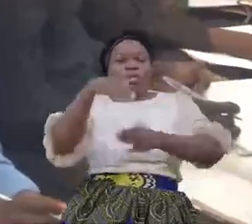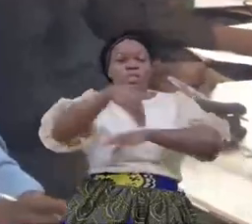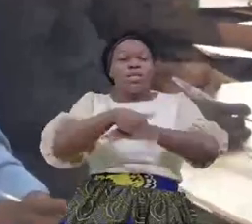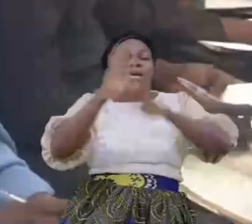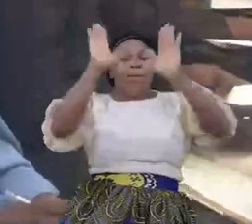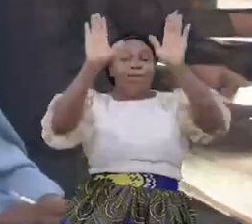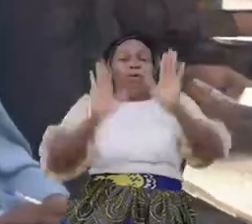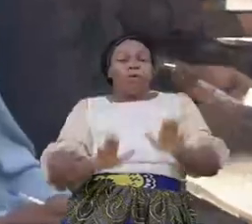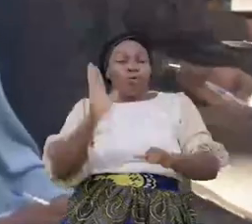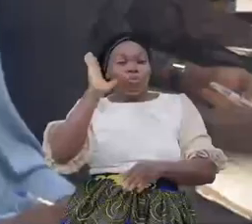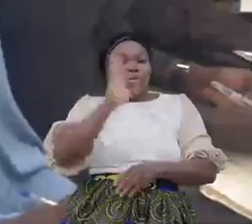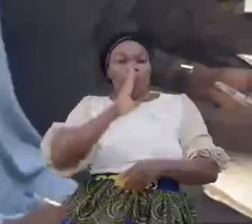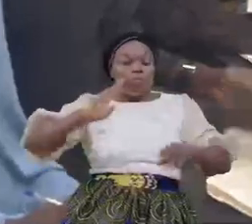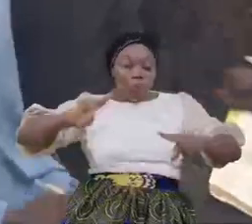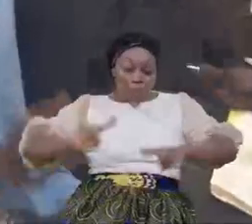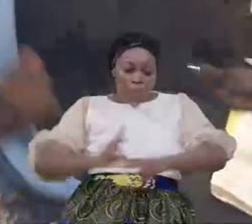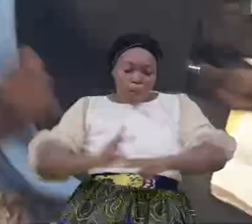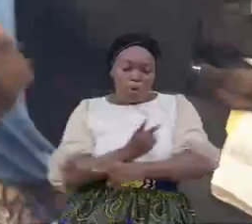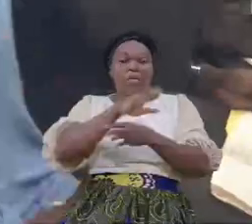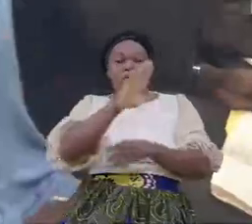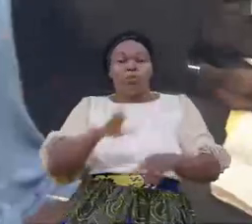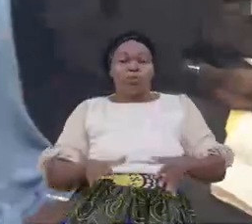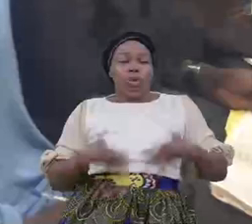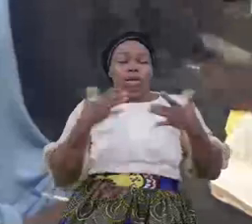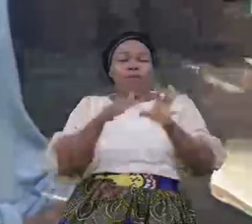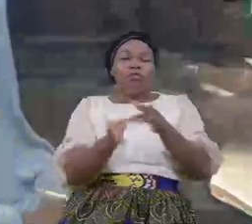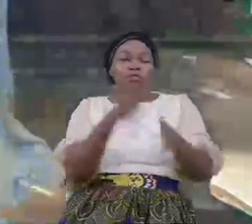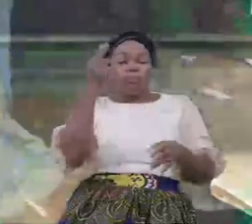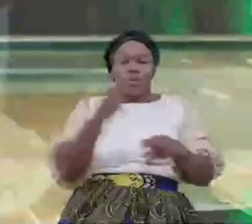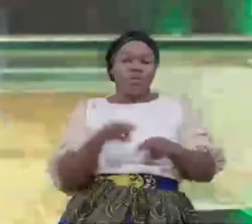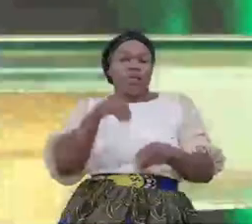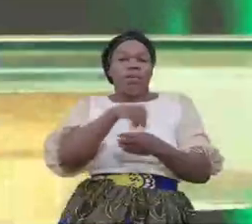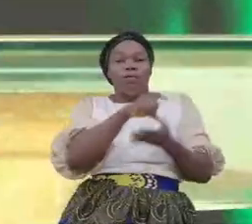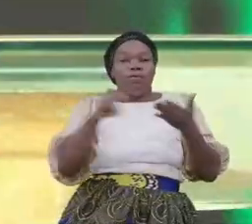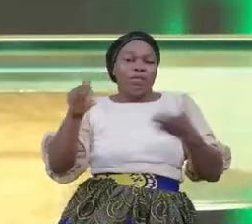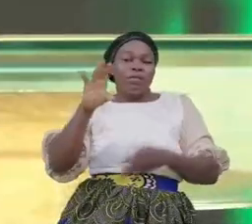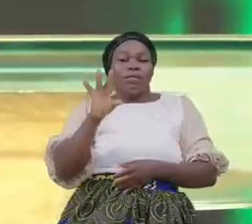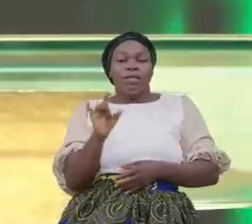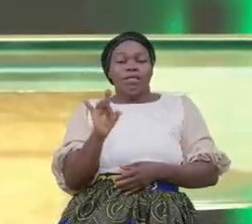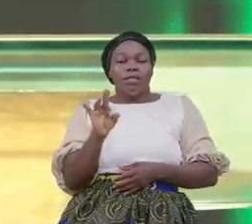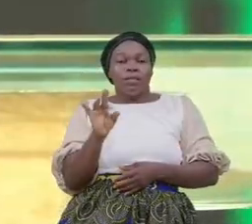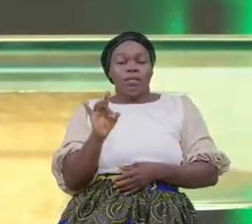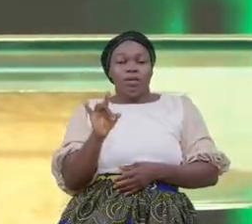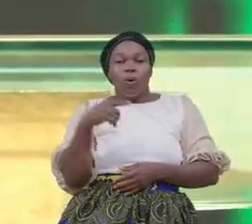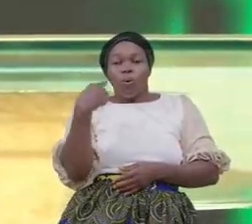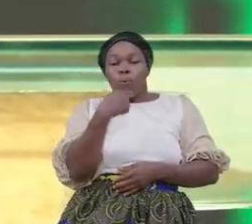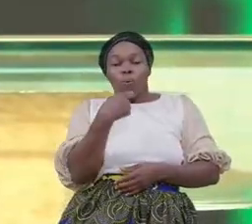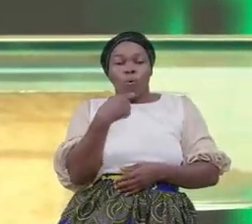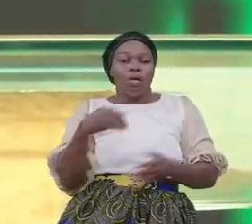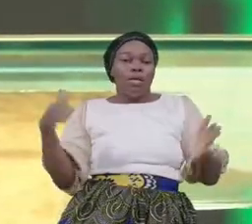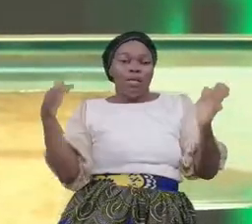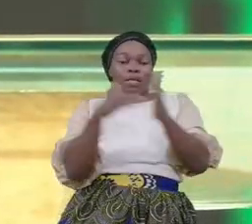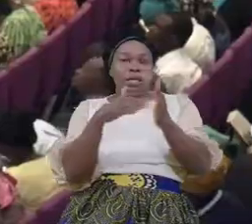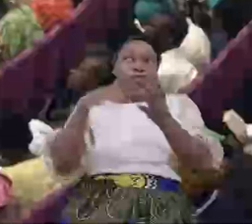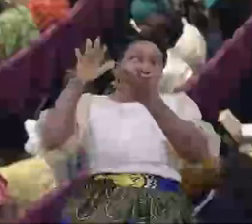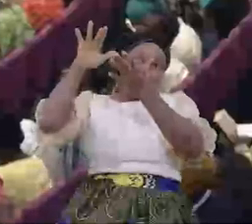soir, les miracles vont se multiplier dans votre vie au nom de Jésus-Christ. 18. Espérant contre toute